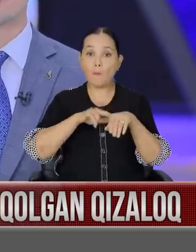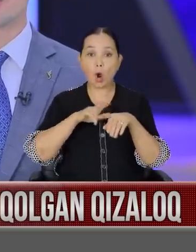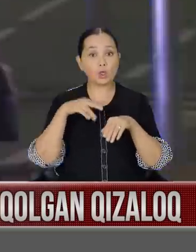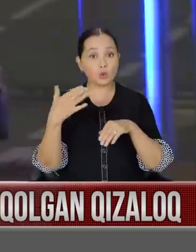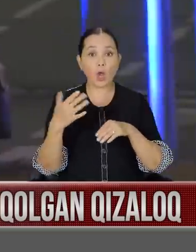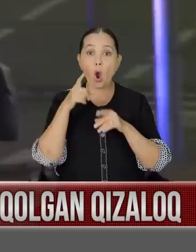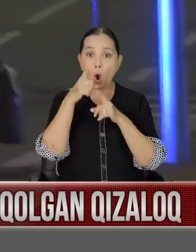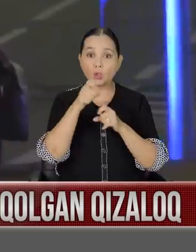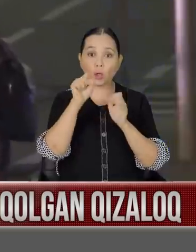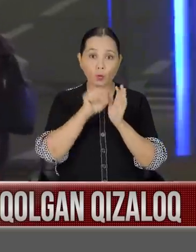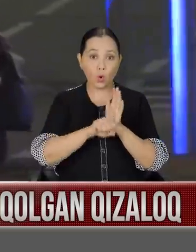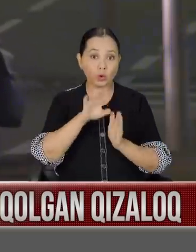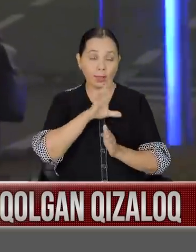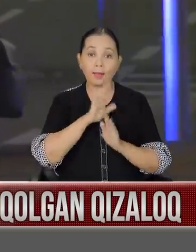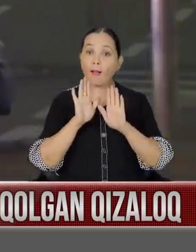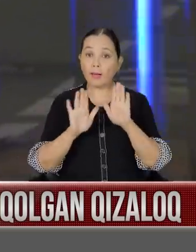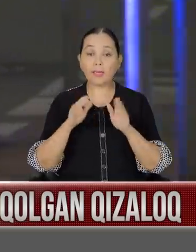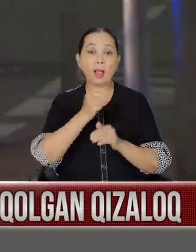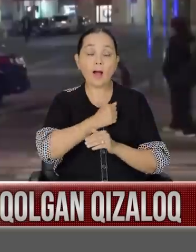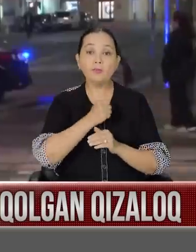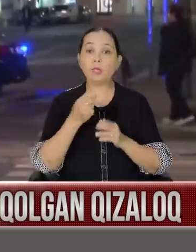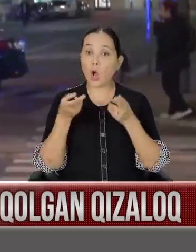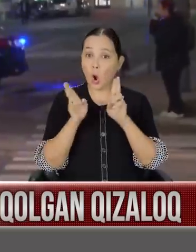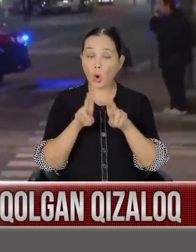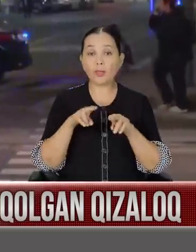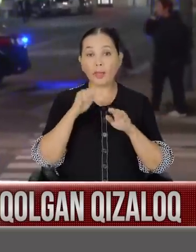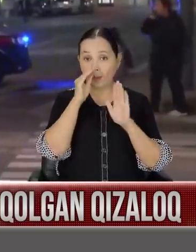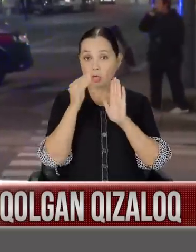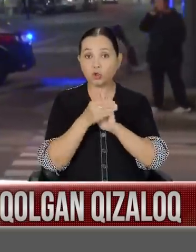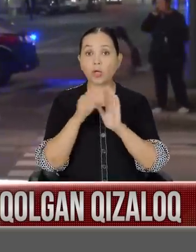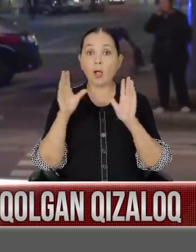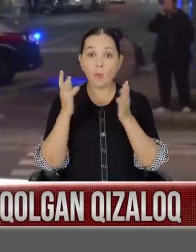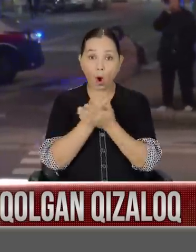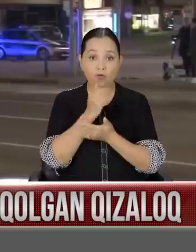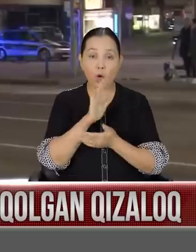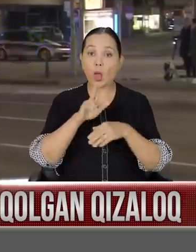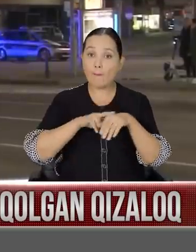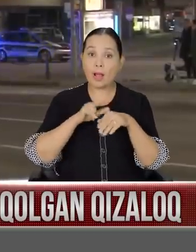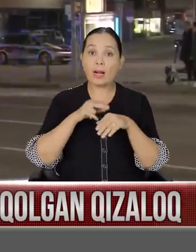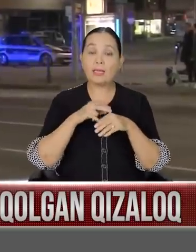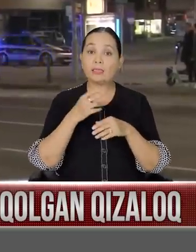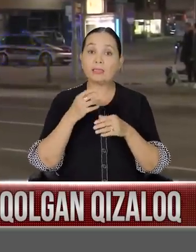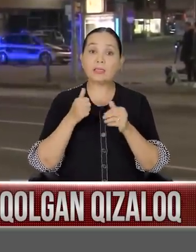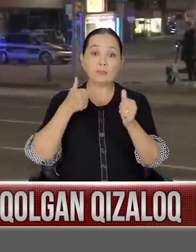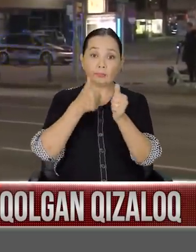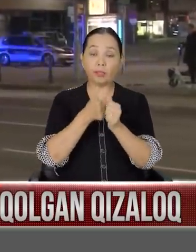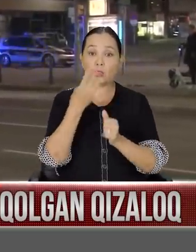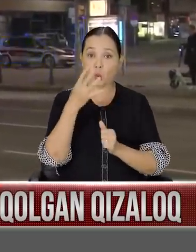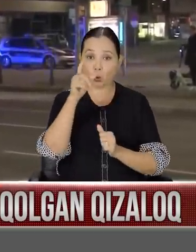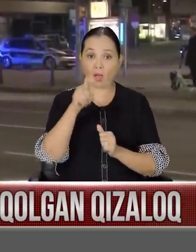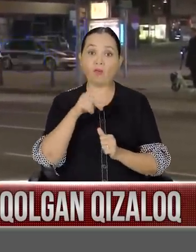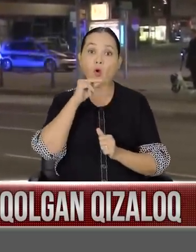politsiya tomonidan otib o'ldirilgan. Lekin ming afsuski qolganlari yashirinishga muvaffaq bo'lgan. Politsiya issiq izi sovumay 4